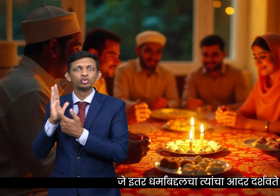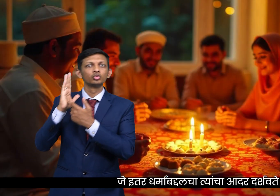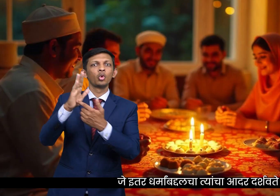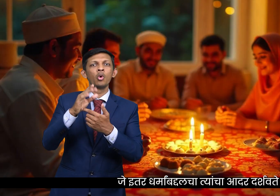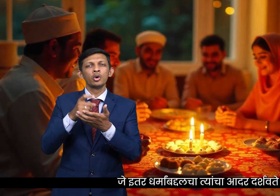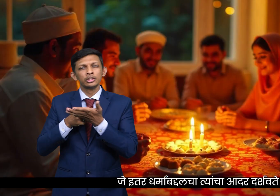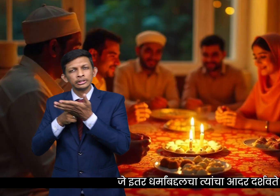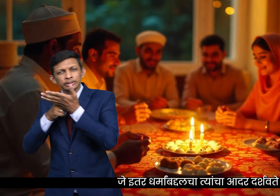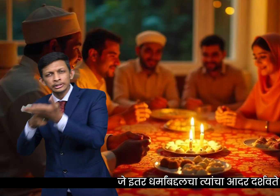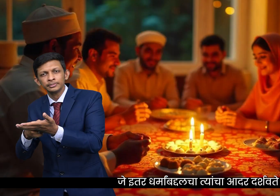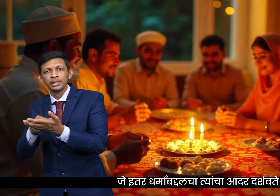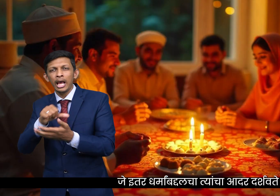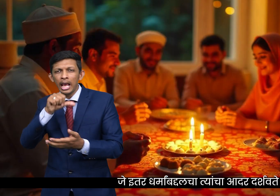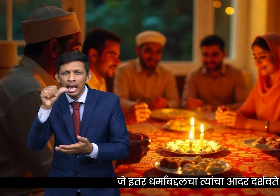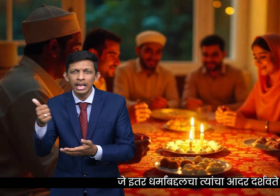दर्शवते.